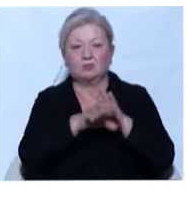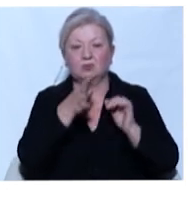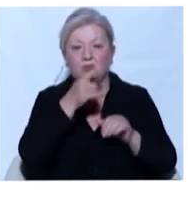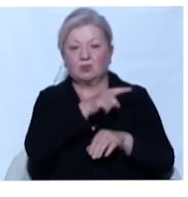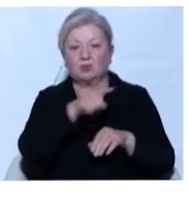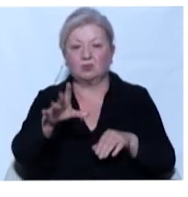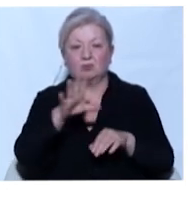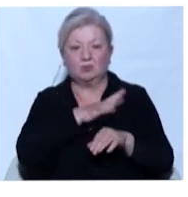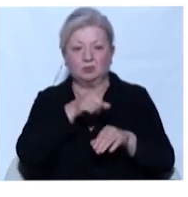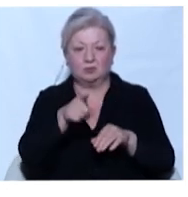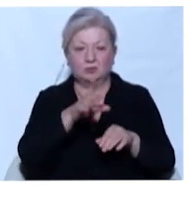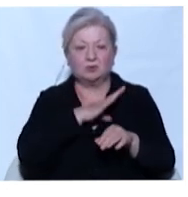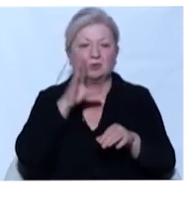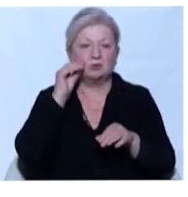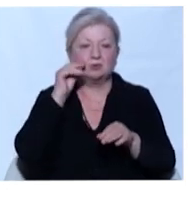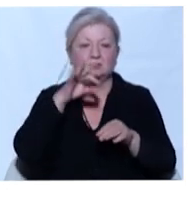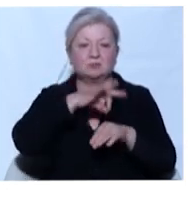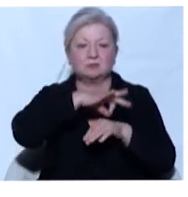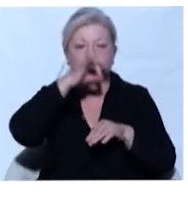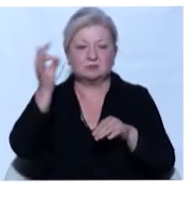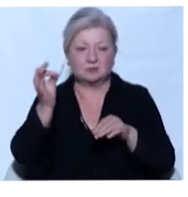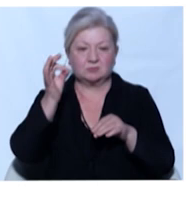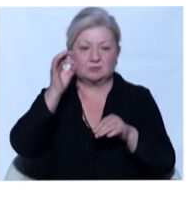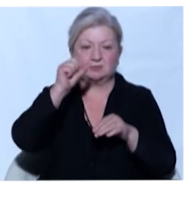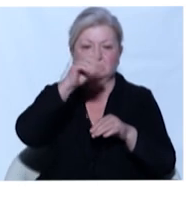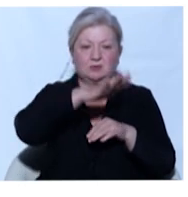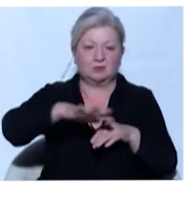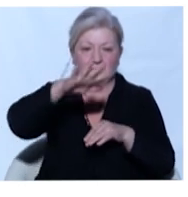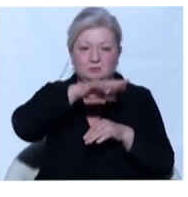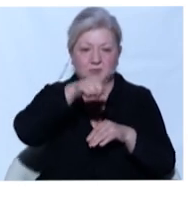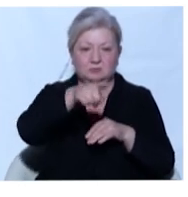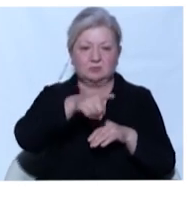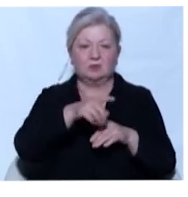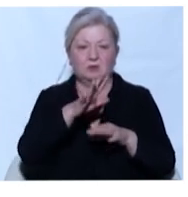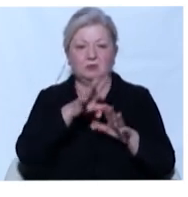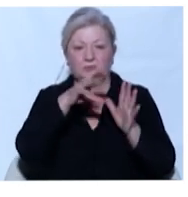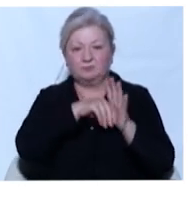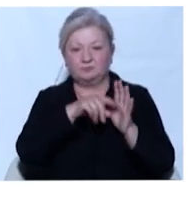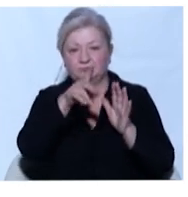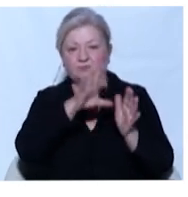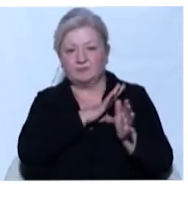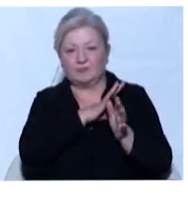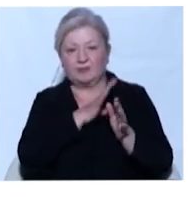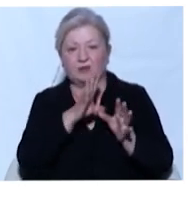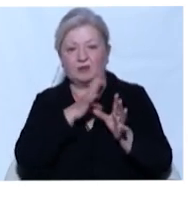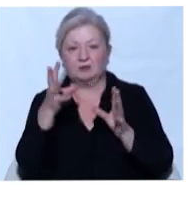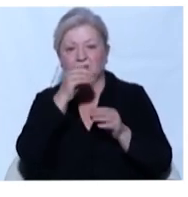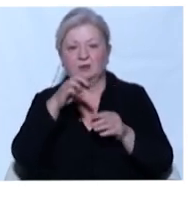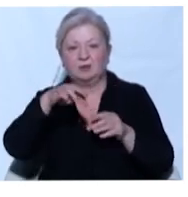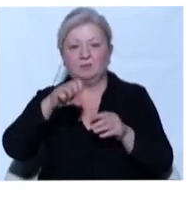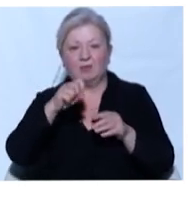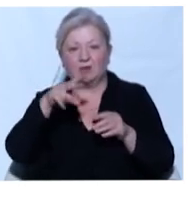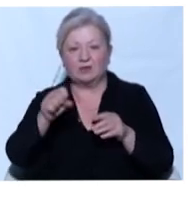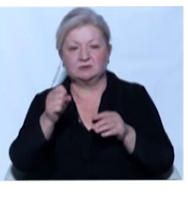როდესაც სამხრეთ აღმოსავლეთ აზიაში მიანმარი და მალაიზია იყო ბრიტანეთის მფლობელობაში,